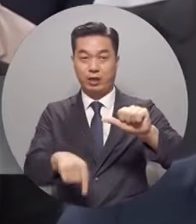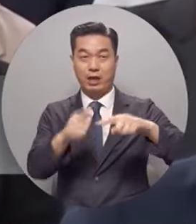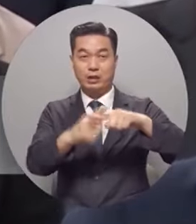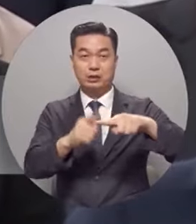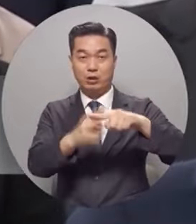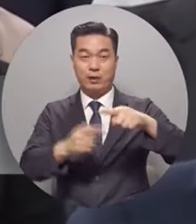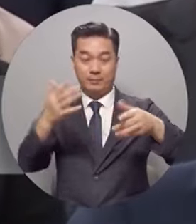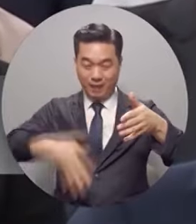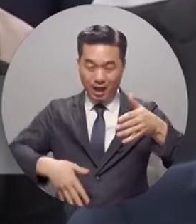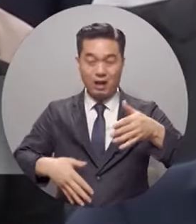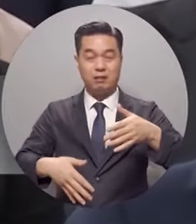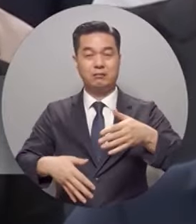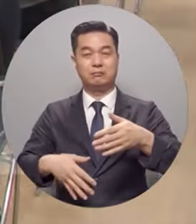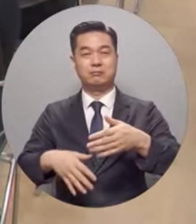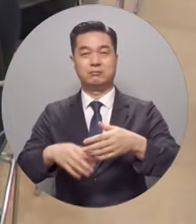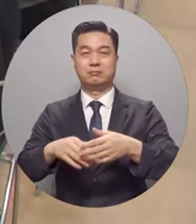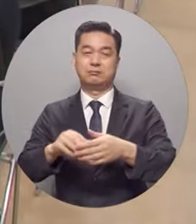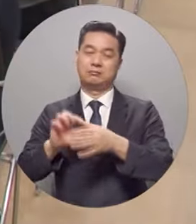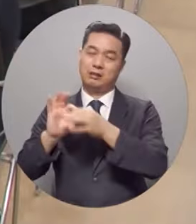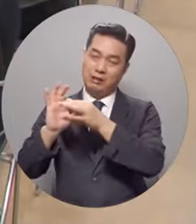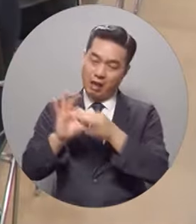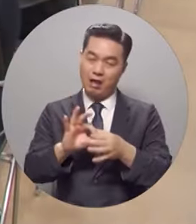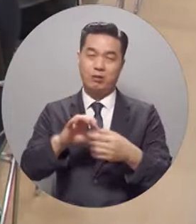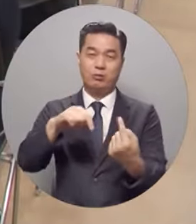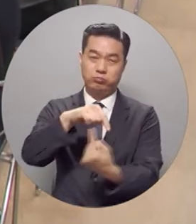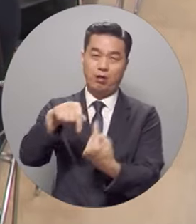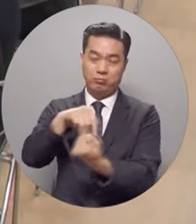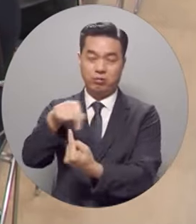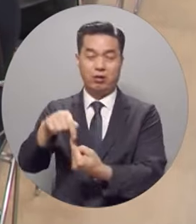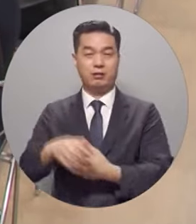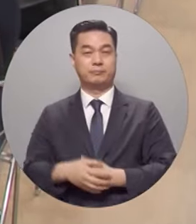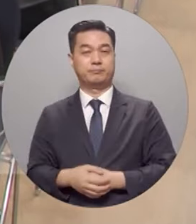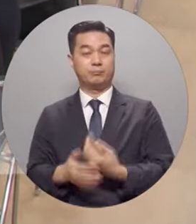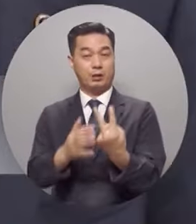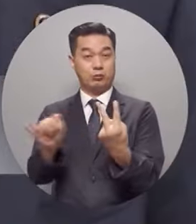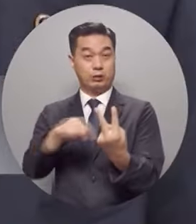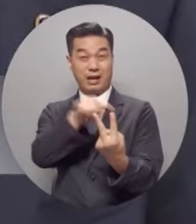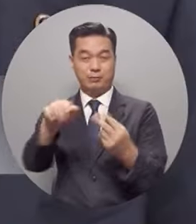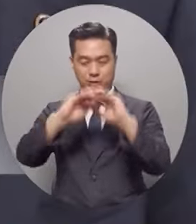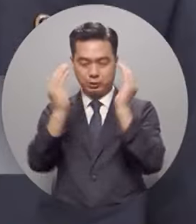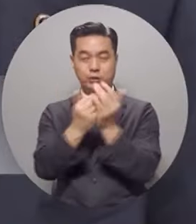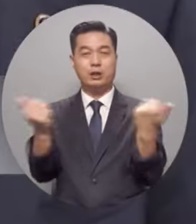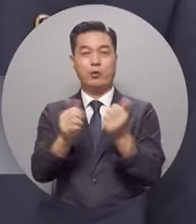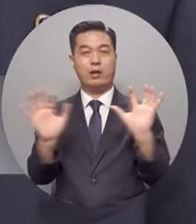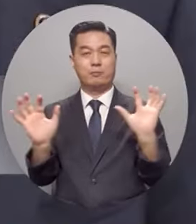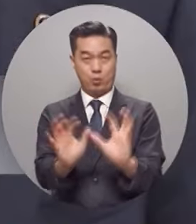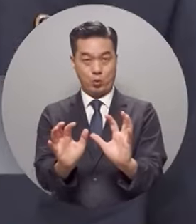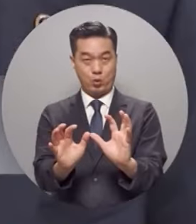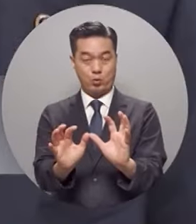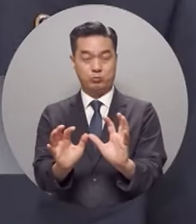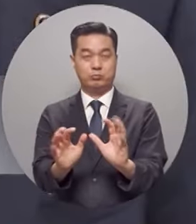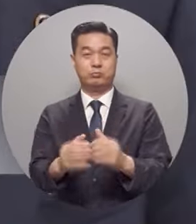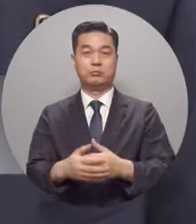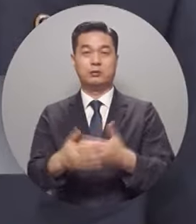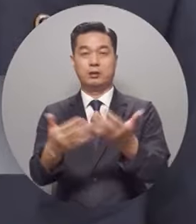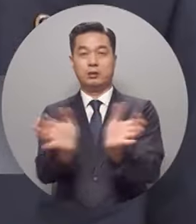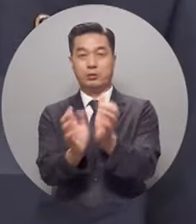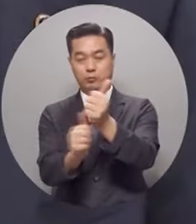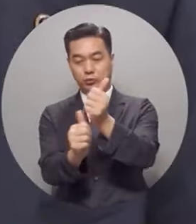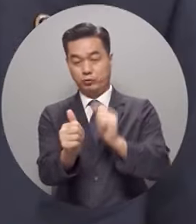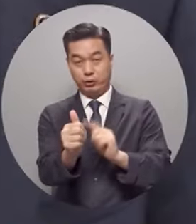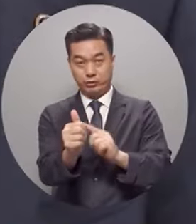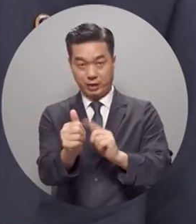못 미치는 파행은 여전한 겁니다. 그러나 두 사람은 전체 회의를 열어 부위원장의 김태규 위원을